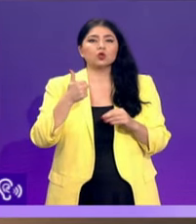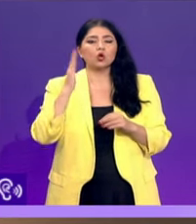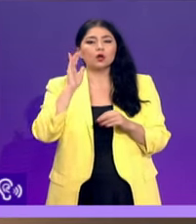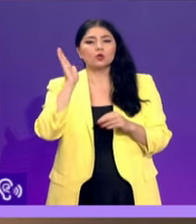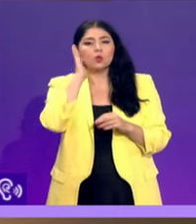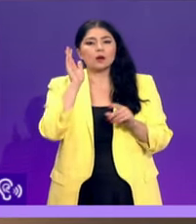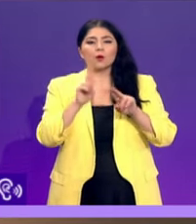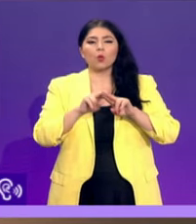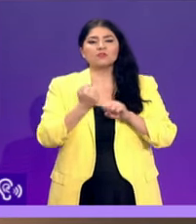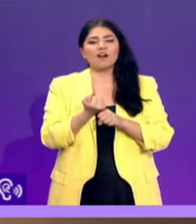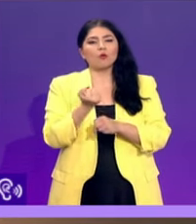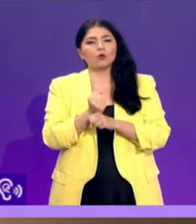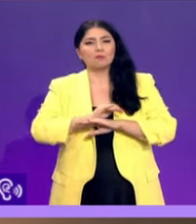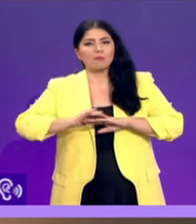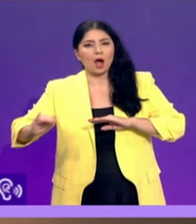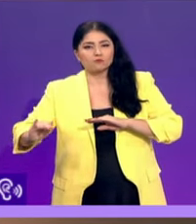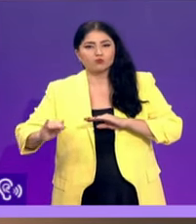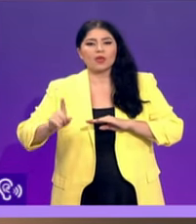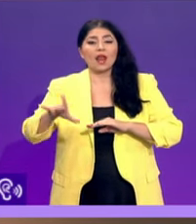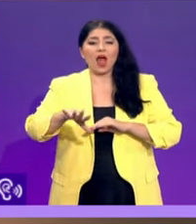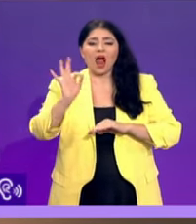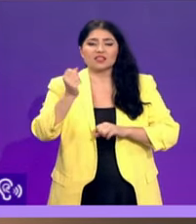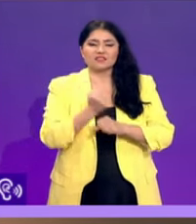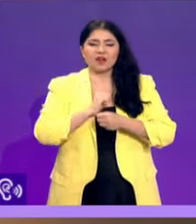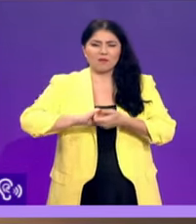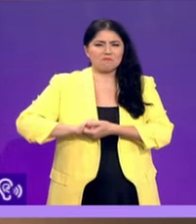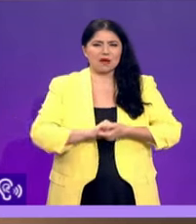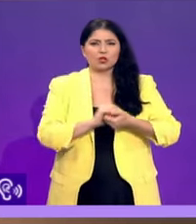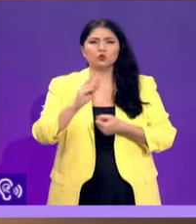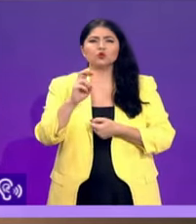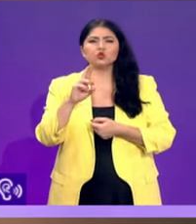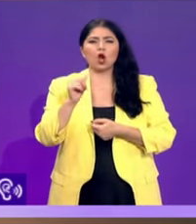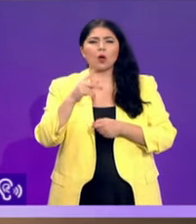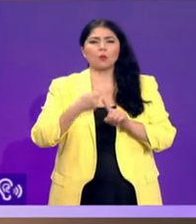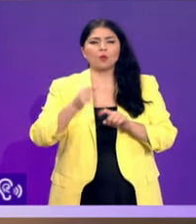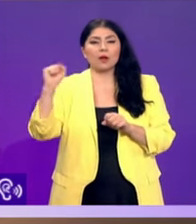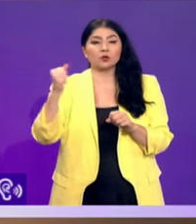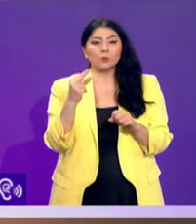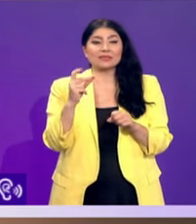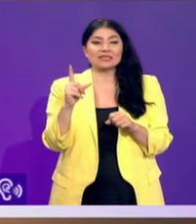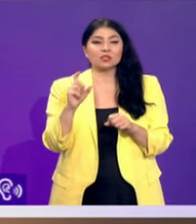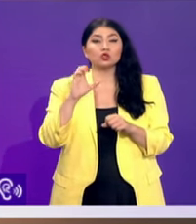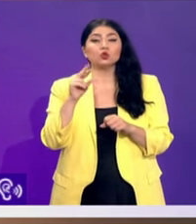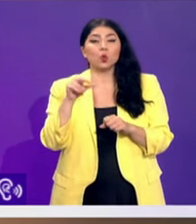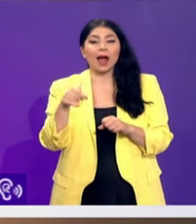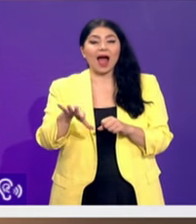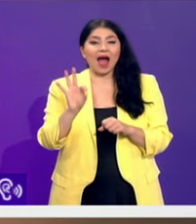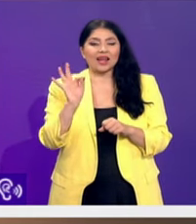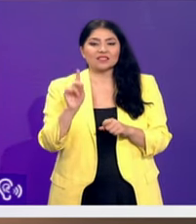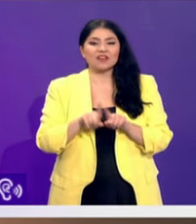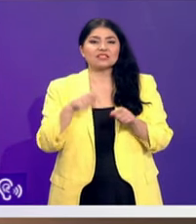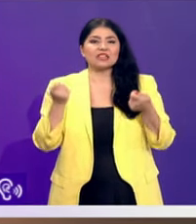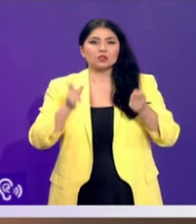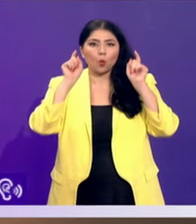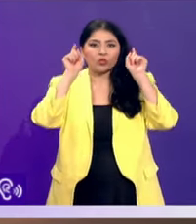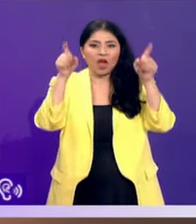exact așa cum și-a așternut. Ciucă a ales să facă parteneriat cu Ciolacu și cu PSD. Ciucă a ales să danseze cu